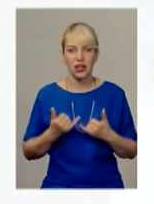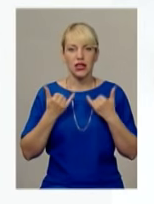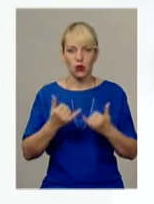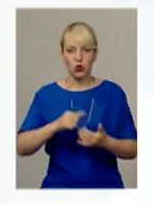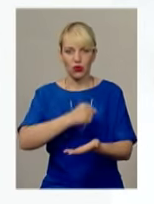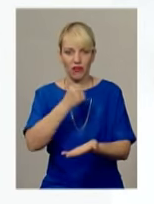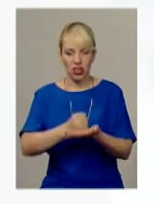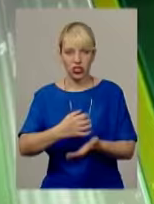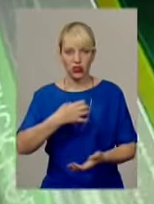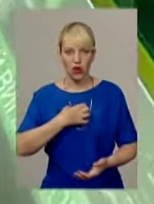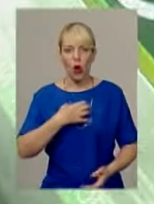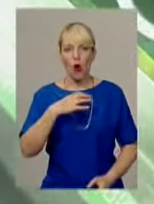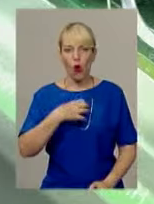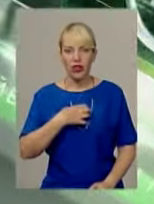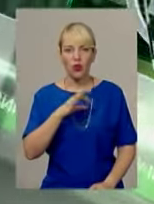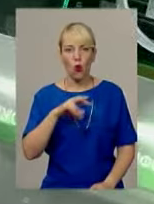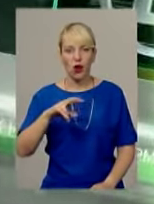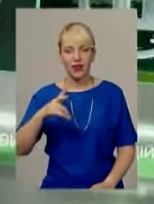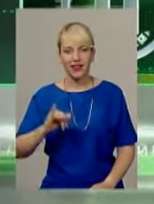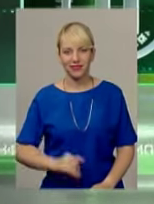орден княгині Ольги.